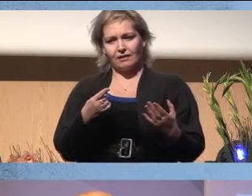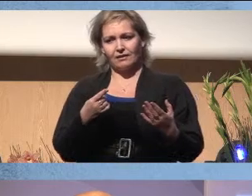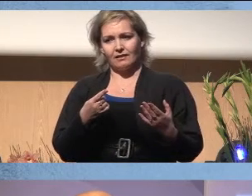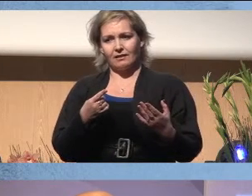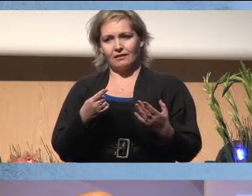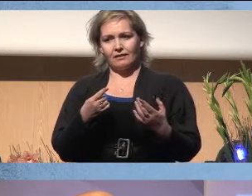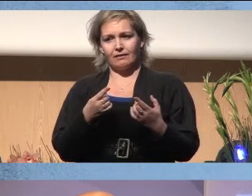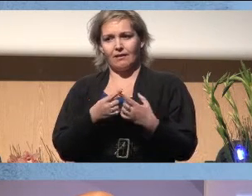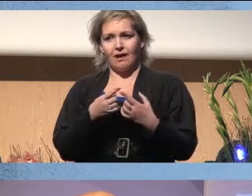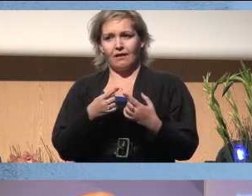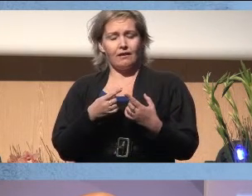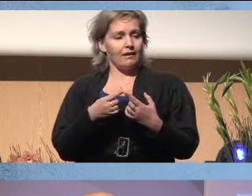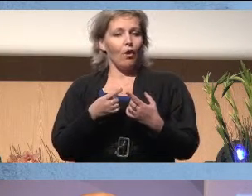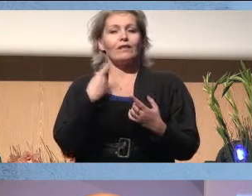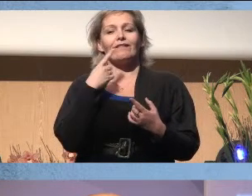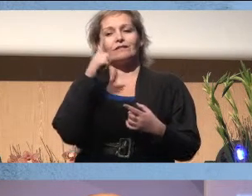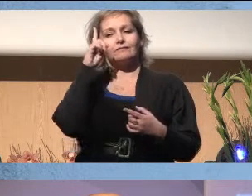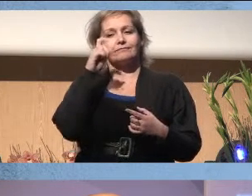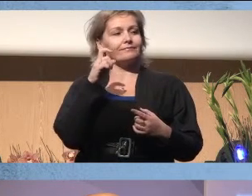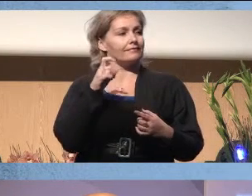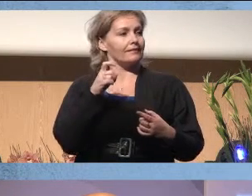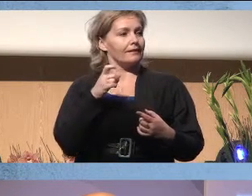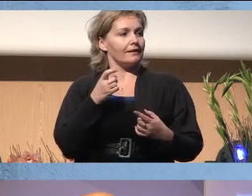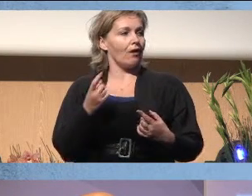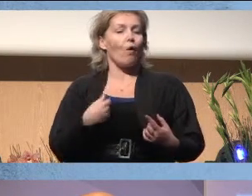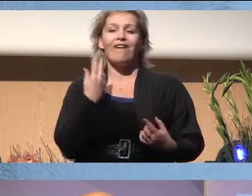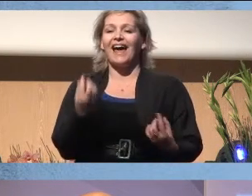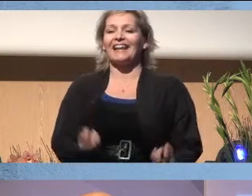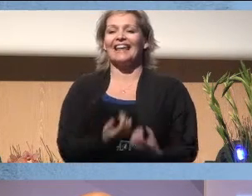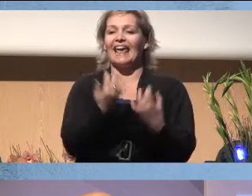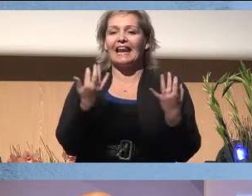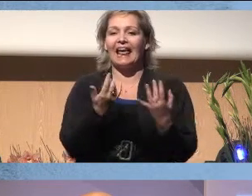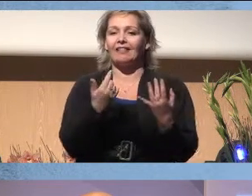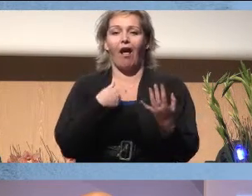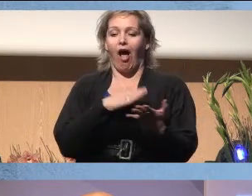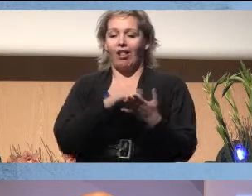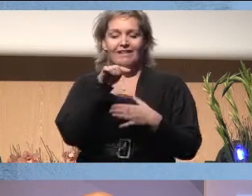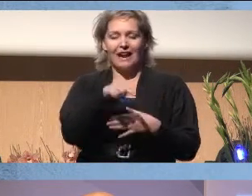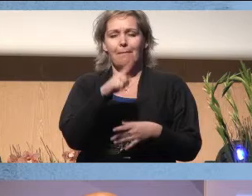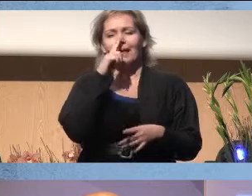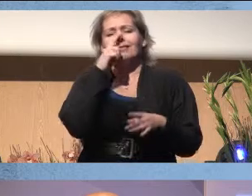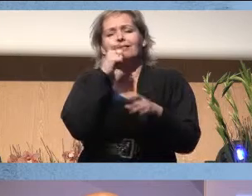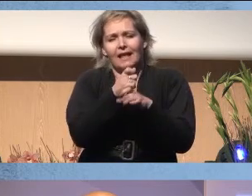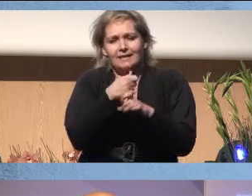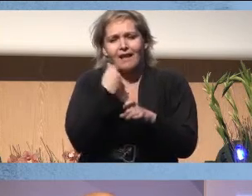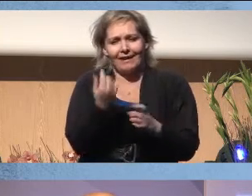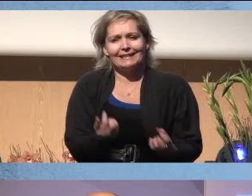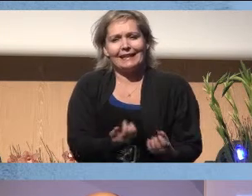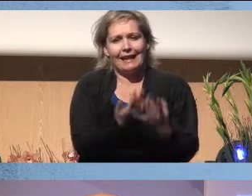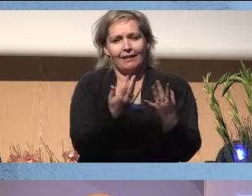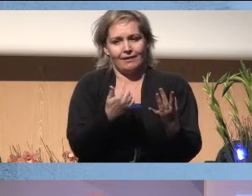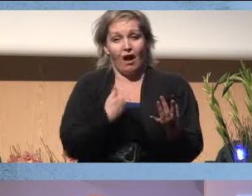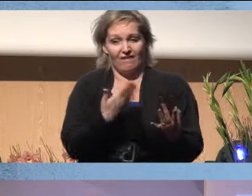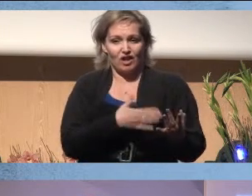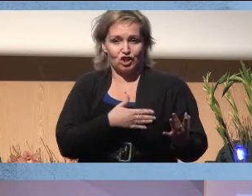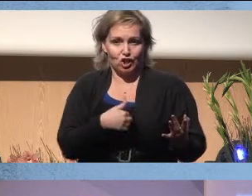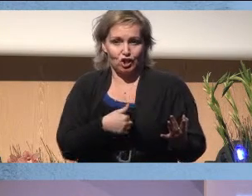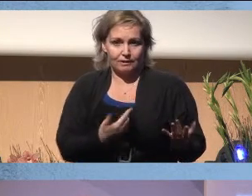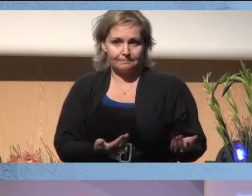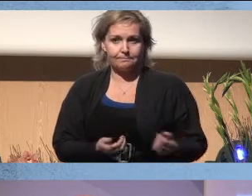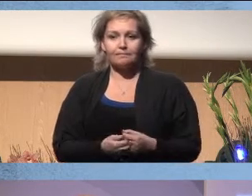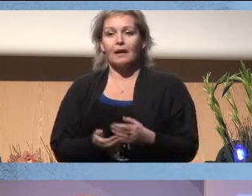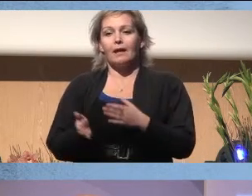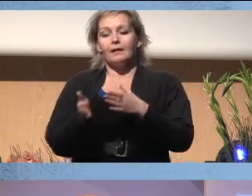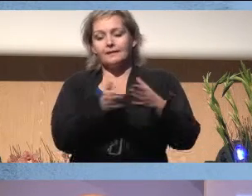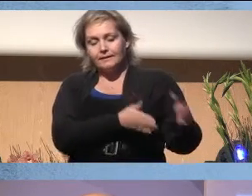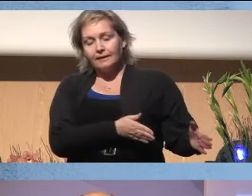himmelen, og jeg har heller ikke vært der, sånn at, men jeg har vært ganske nær. Så jeg har vært syk. Så når